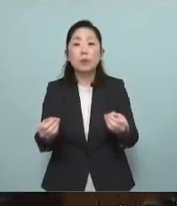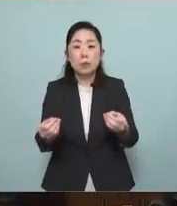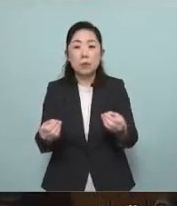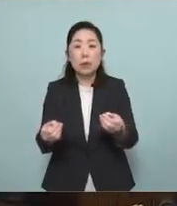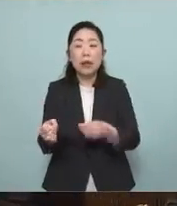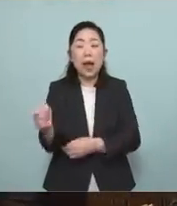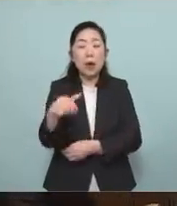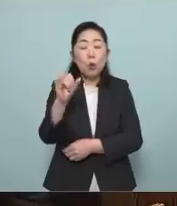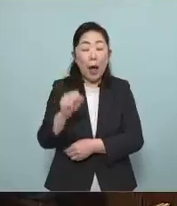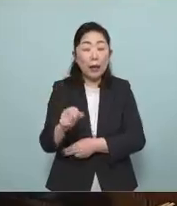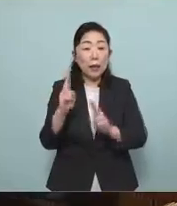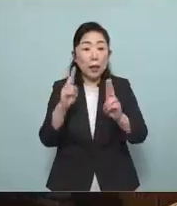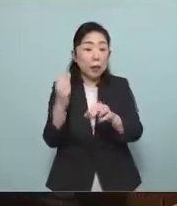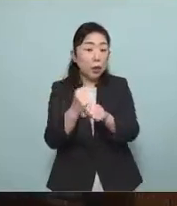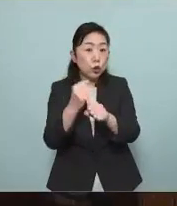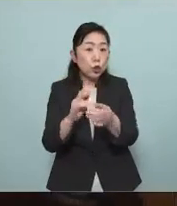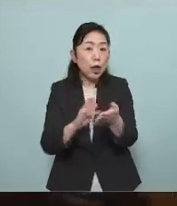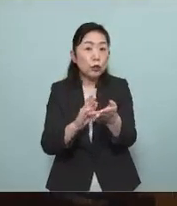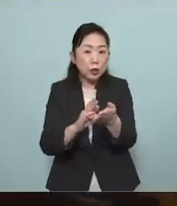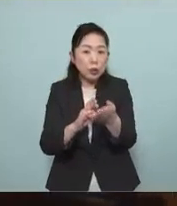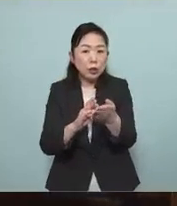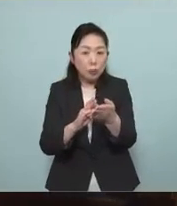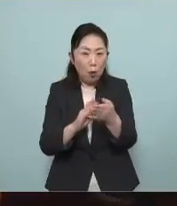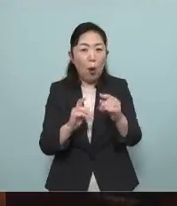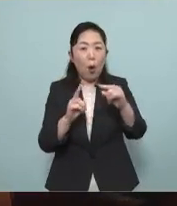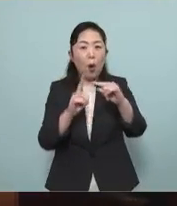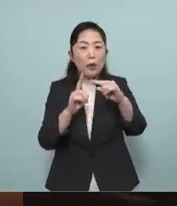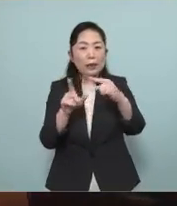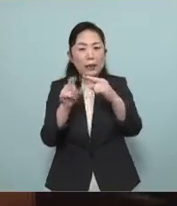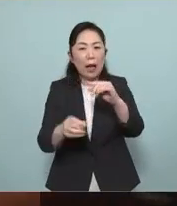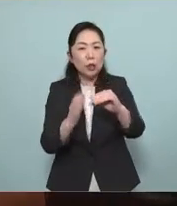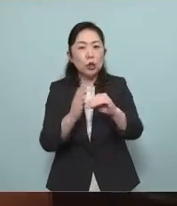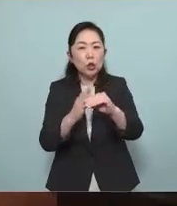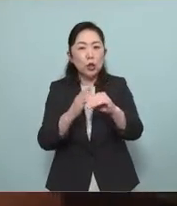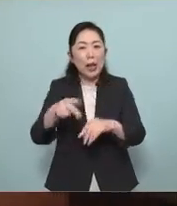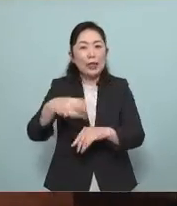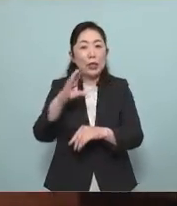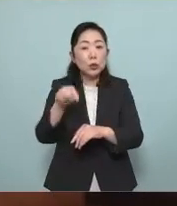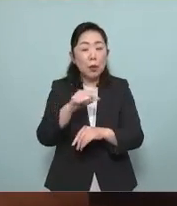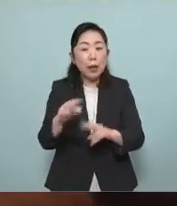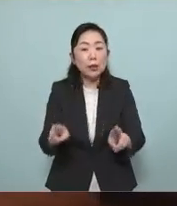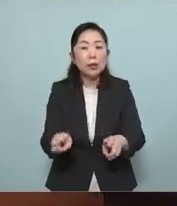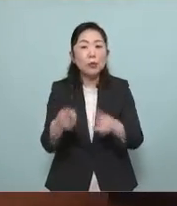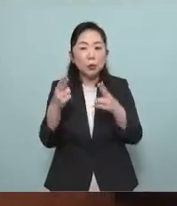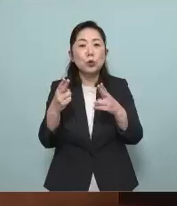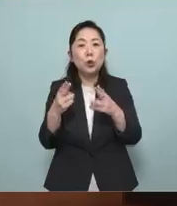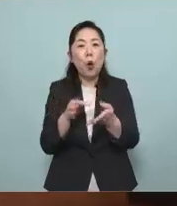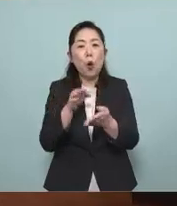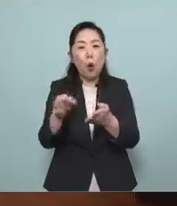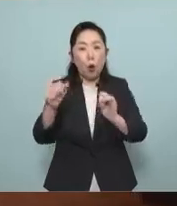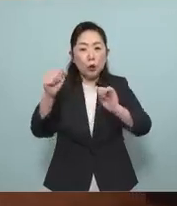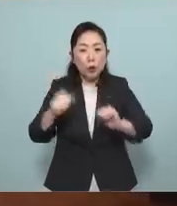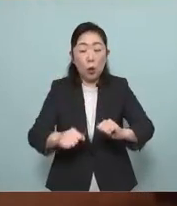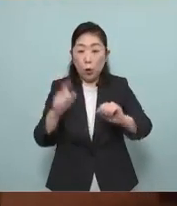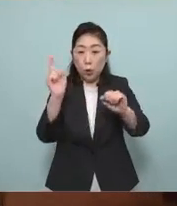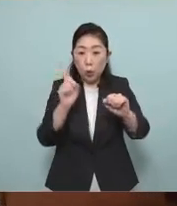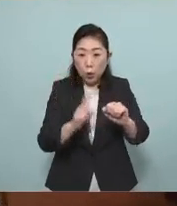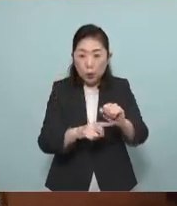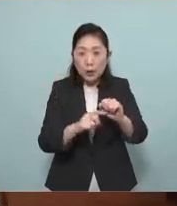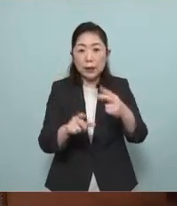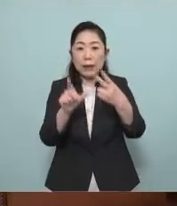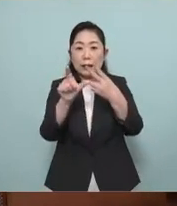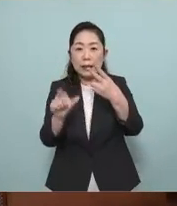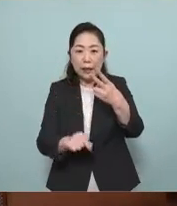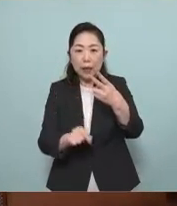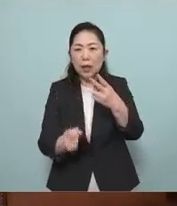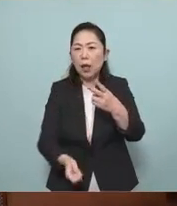ザー社の経口薬についても、月内に200万人分の購入に最終合意し、来月、できるだけ早く